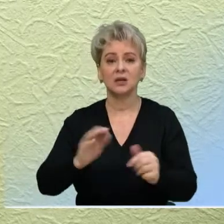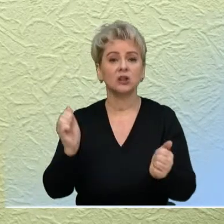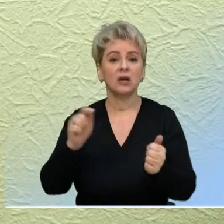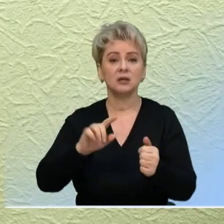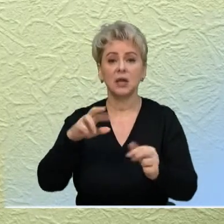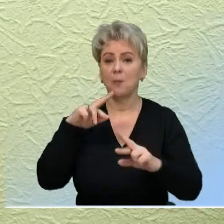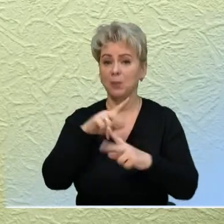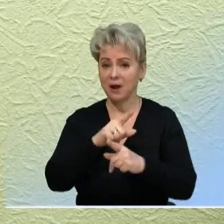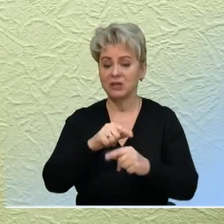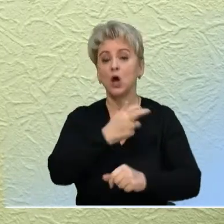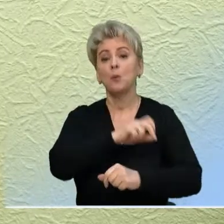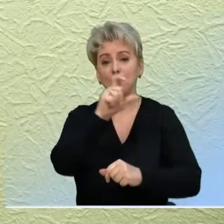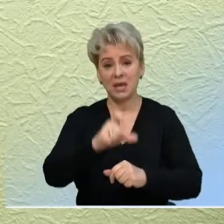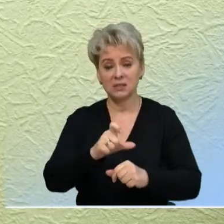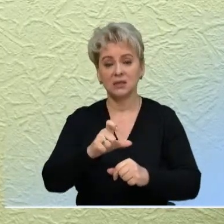глупость. Медики